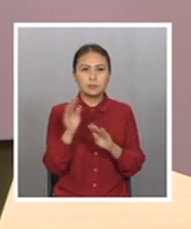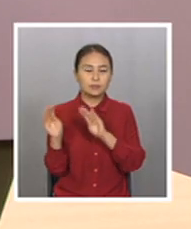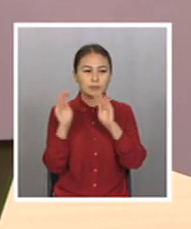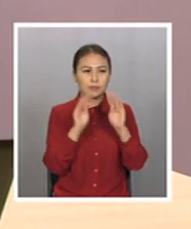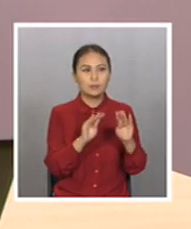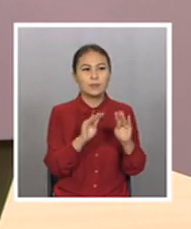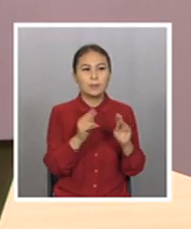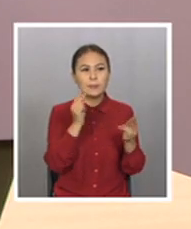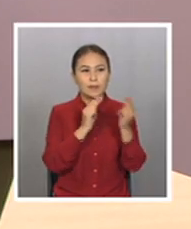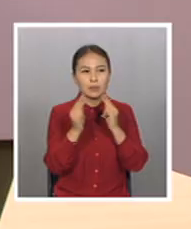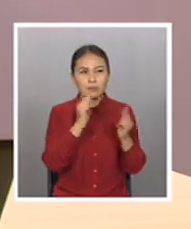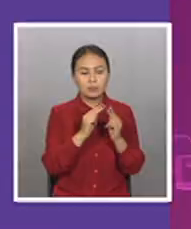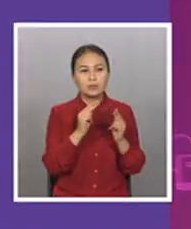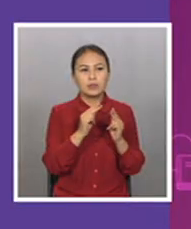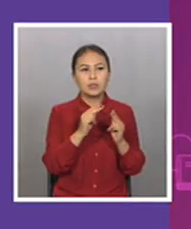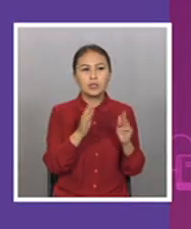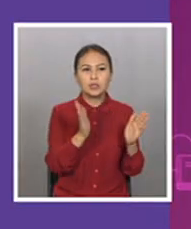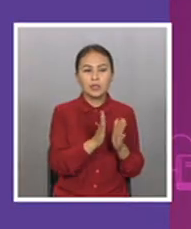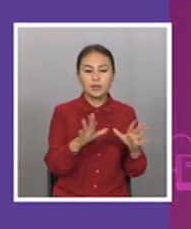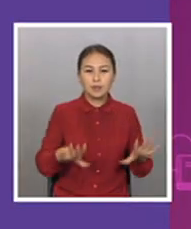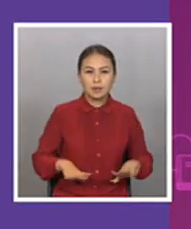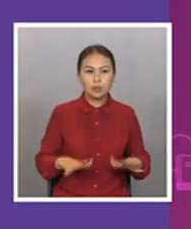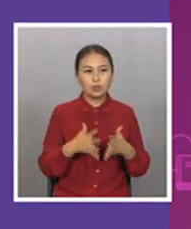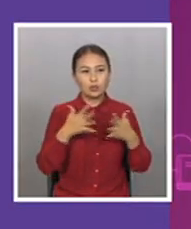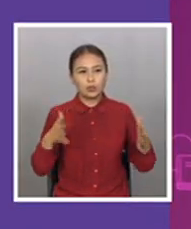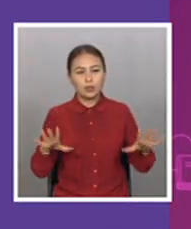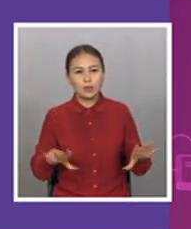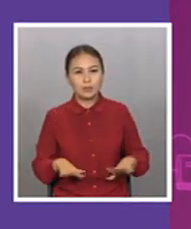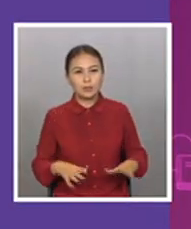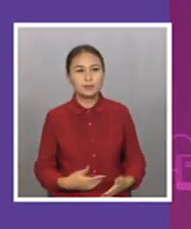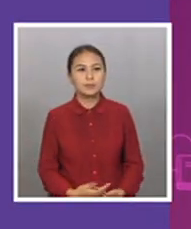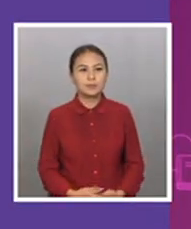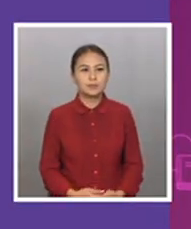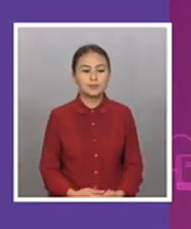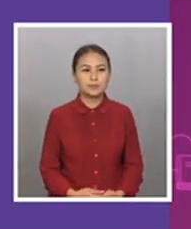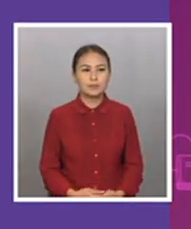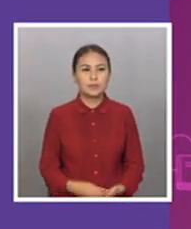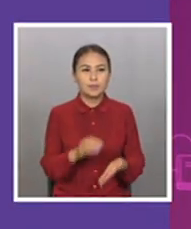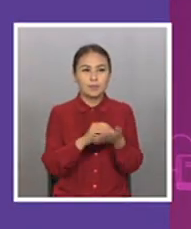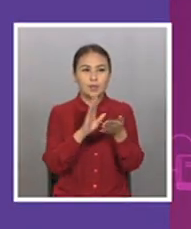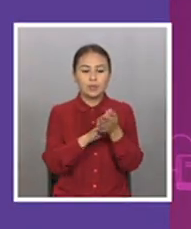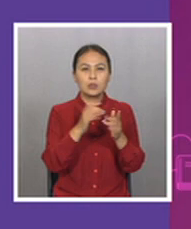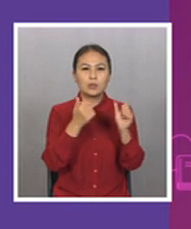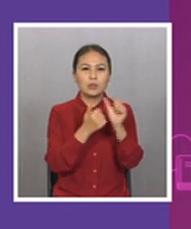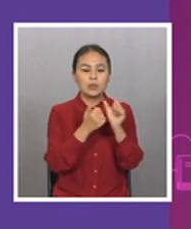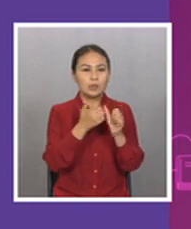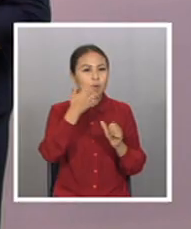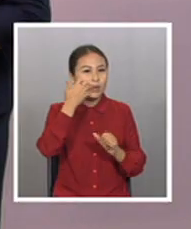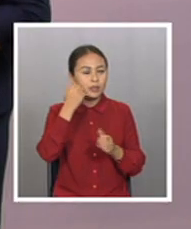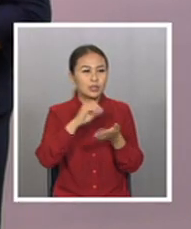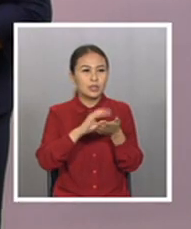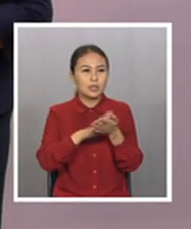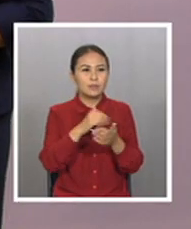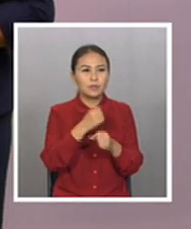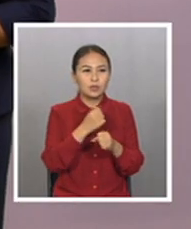Кішкен ат, үлкен ат, яғни сын есім мен зат есімнің тіркесі арқылы жасалып тұр.